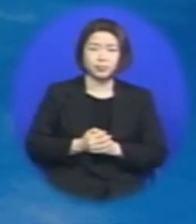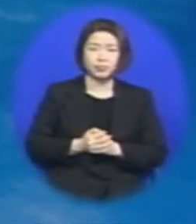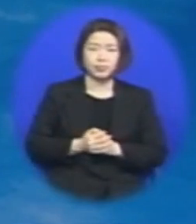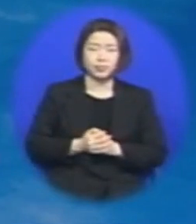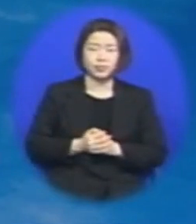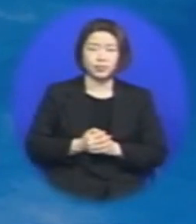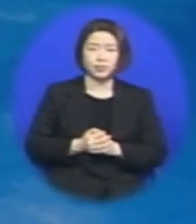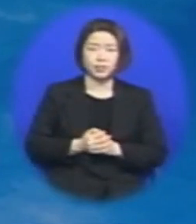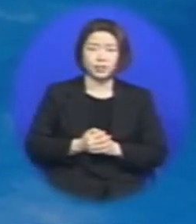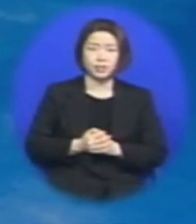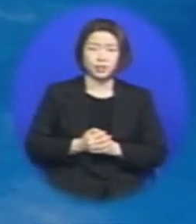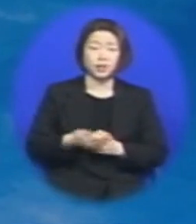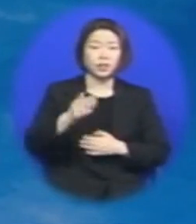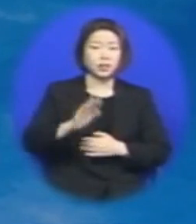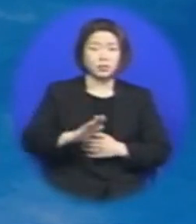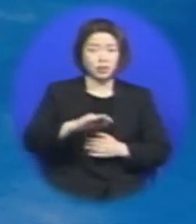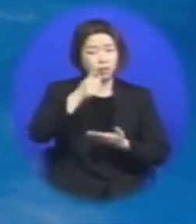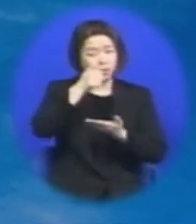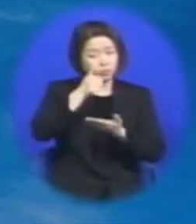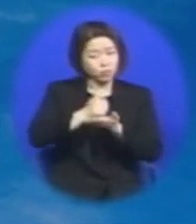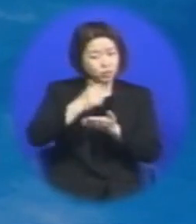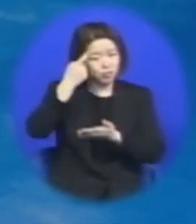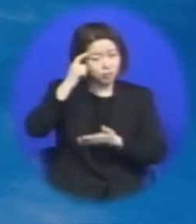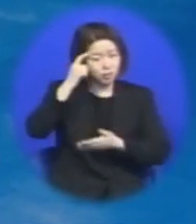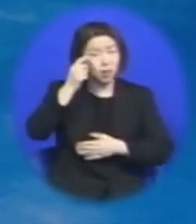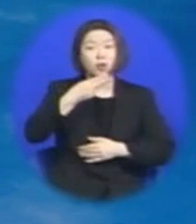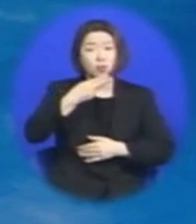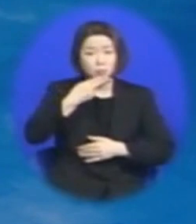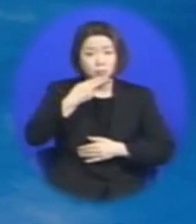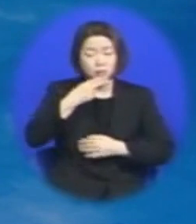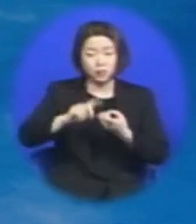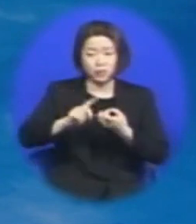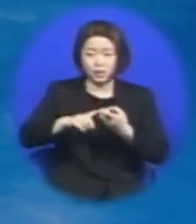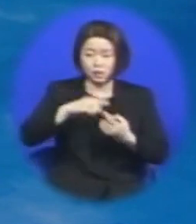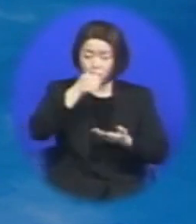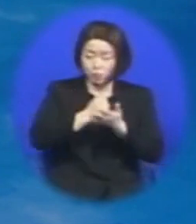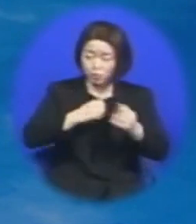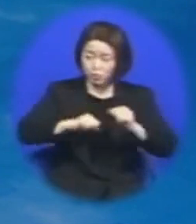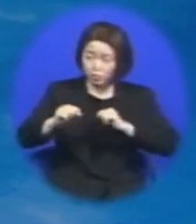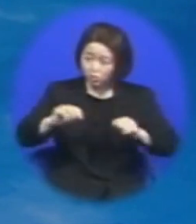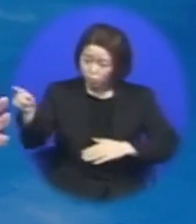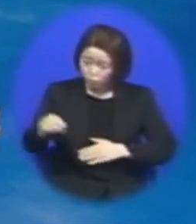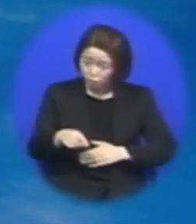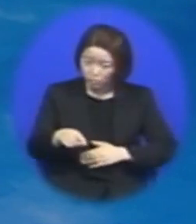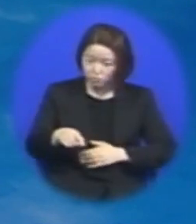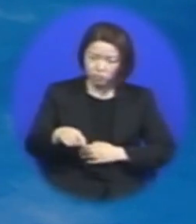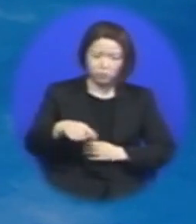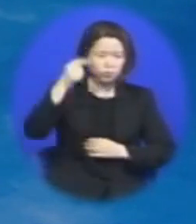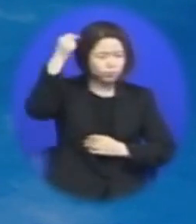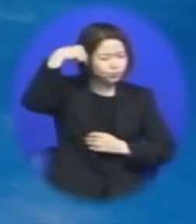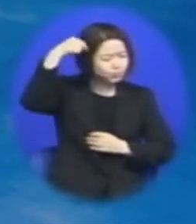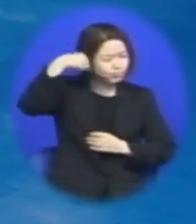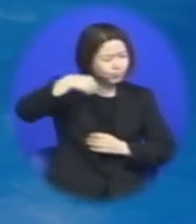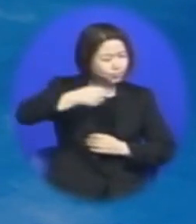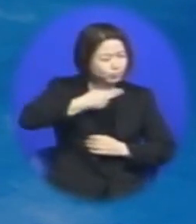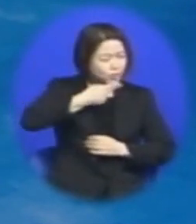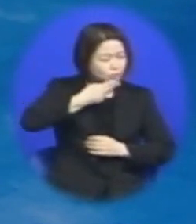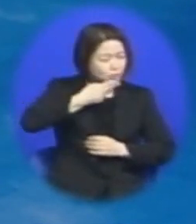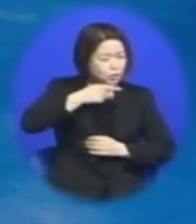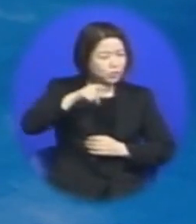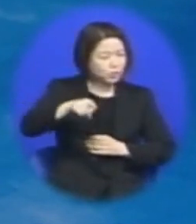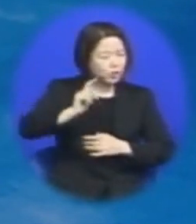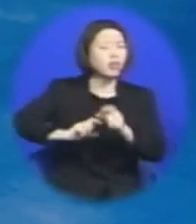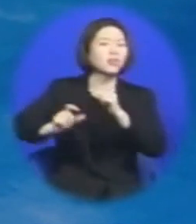아프겠지요 별로 죄 같지 않다고 생각하는 그런 죄 짓고 그냥 무감각해지는 것이 훨씬 더